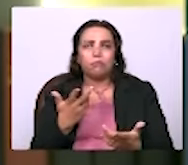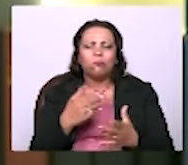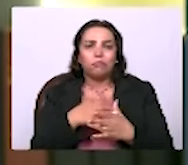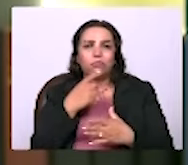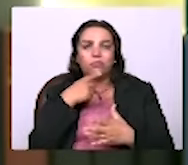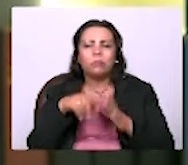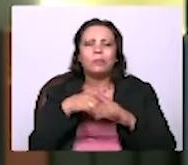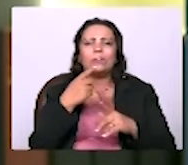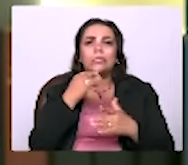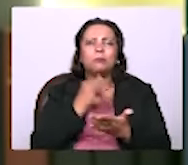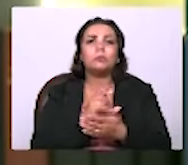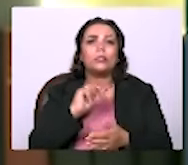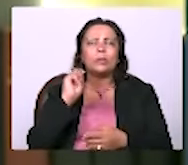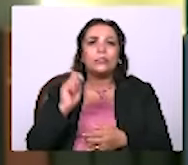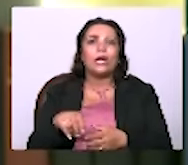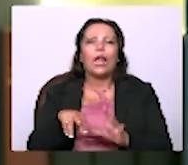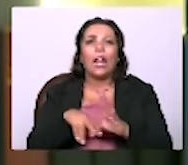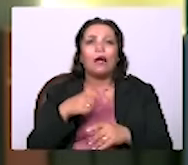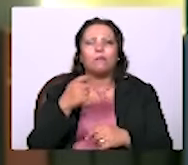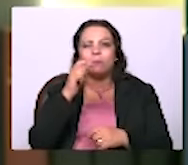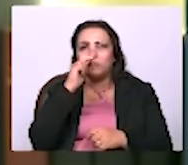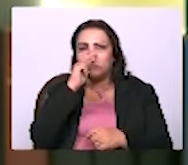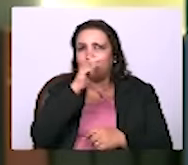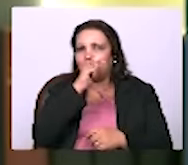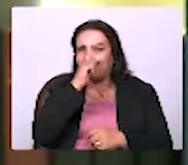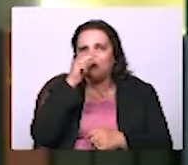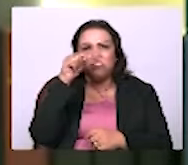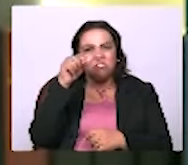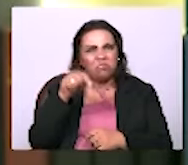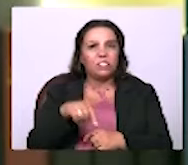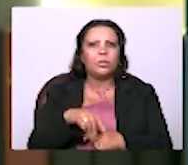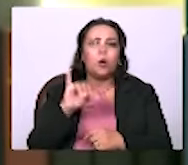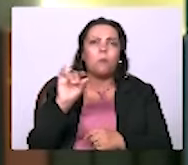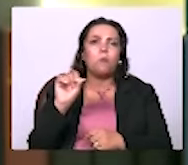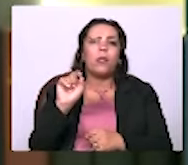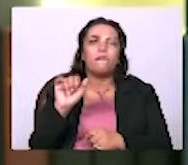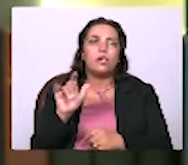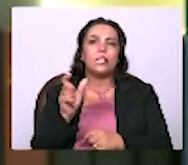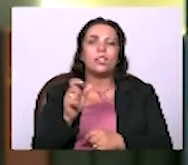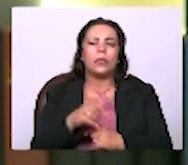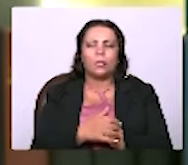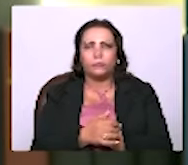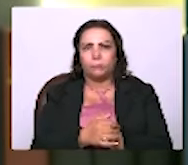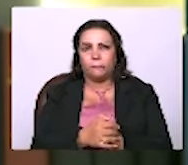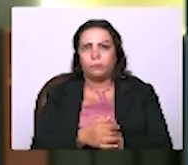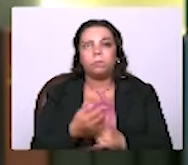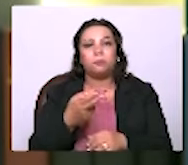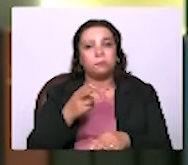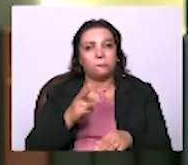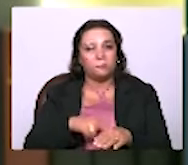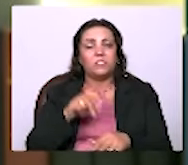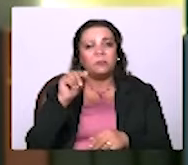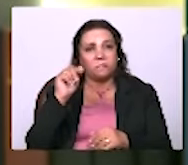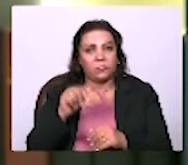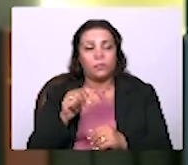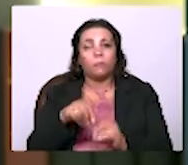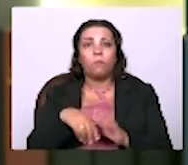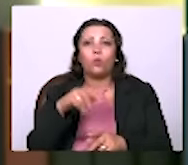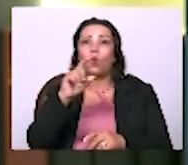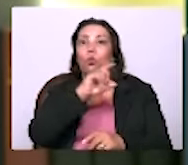بيان النيابه العامه انه كان يتعاطي مخدر المورفين وبعد كده ا